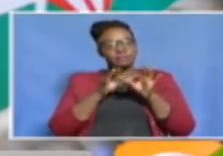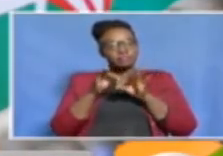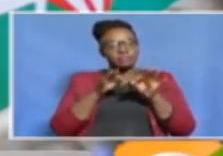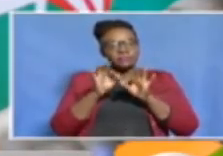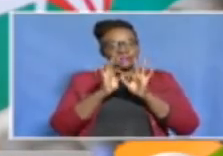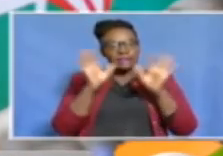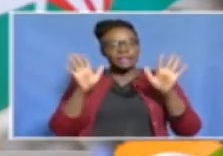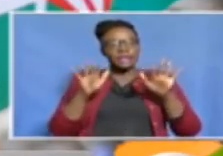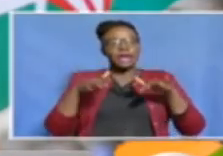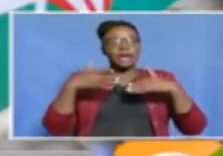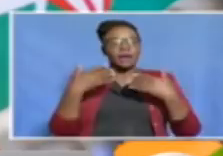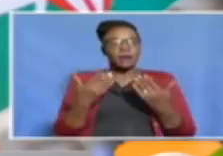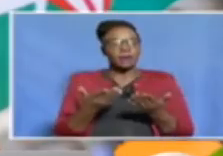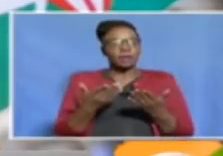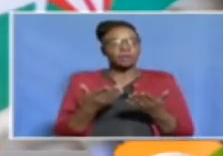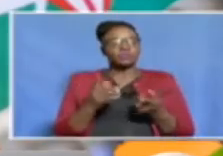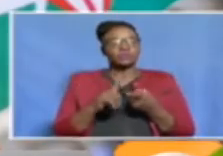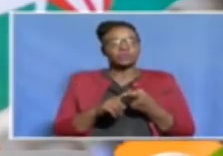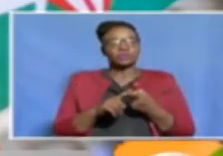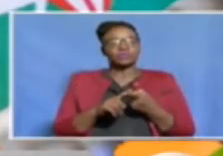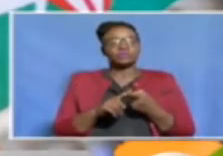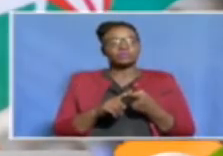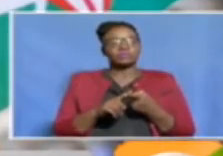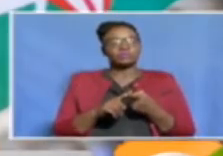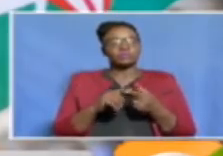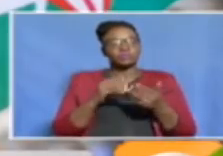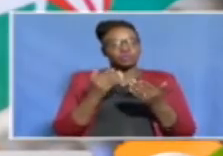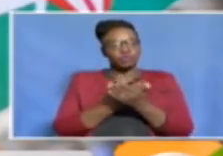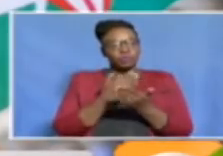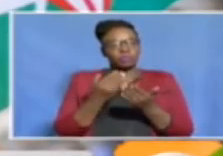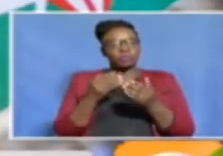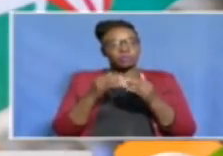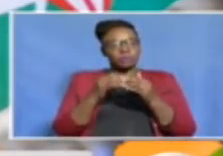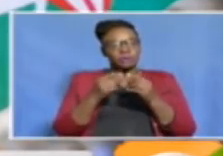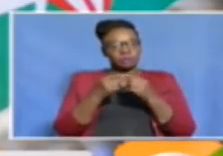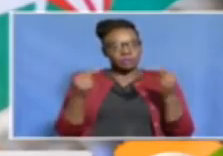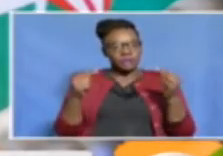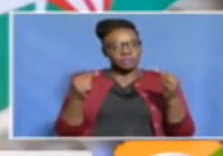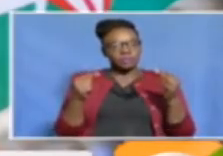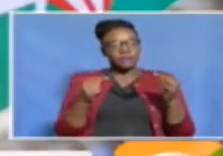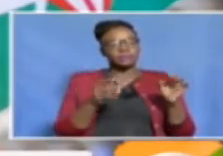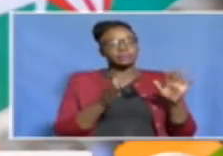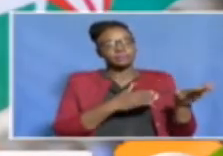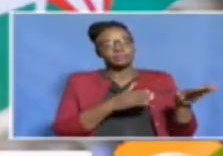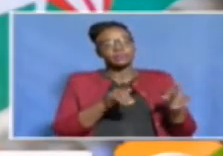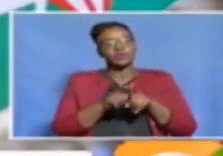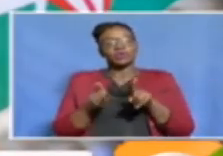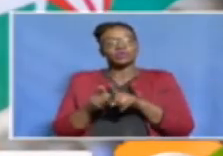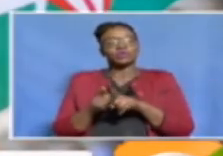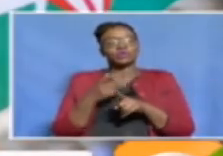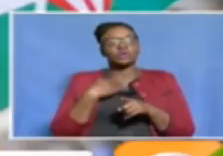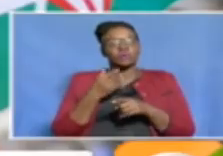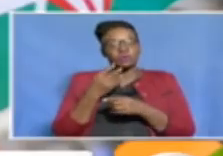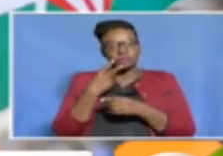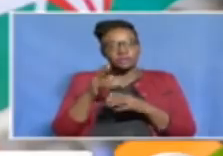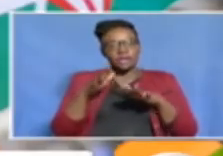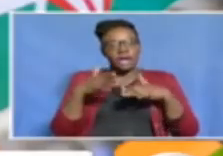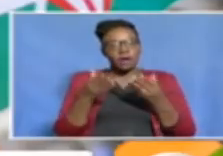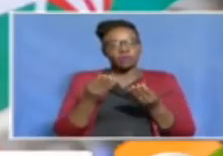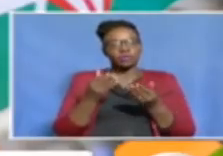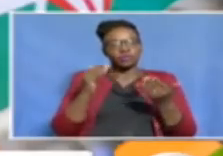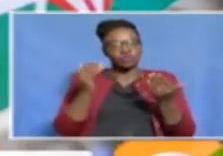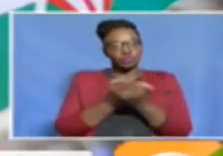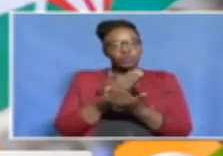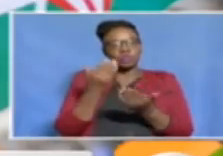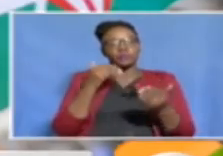kufanyia mfumo wa serikali mabadiliko ili kuondoa utengano. Kongamano hilo pia litajadili jinsi ya kupambana na ufisadi.